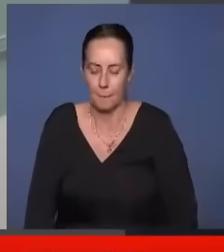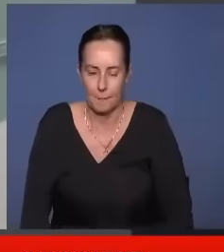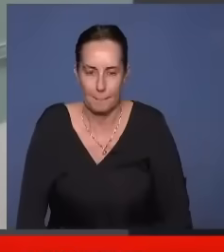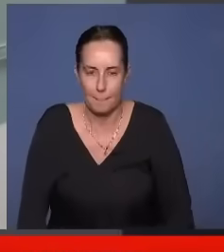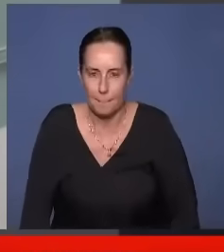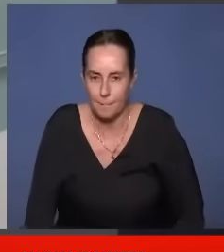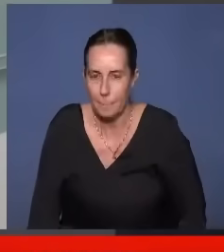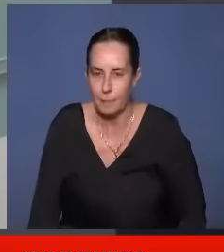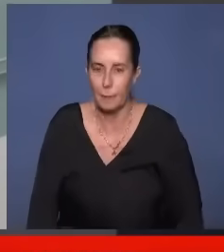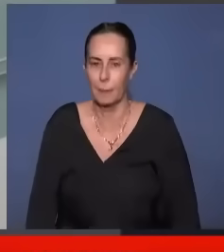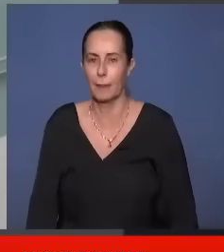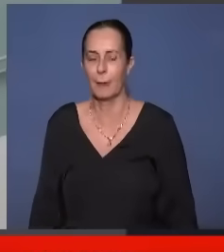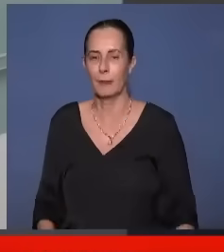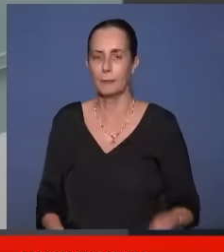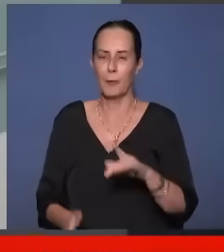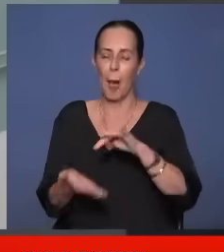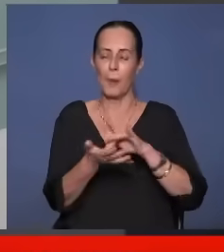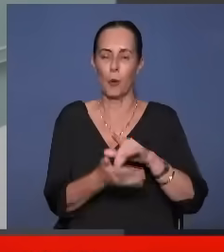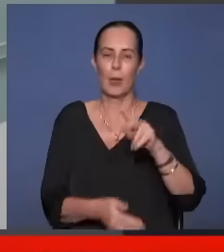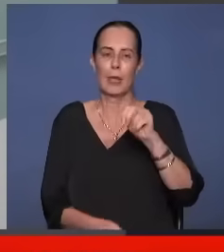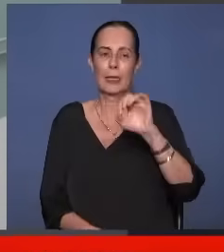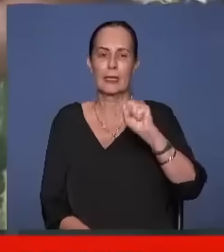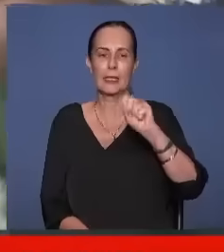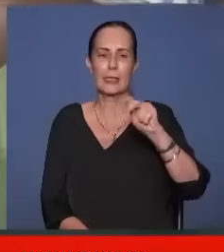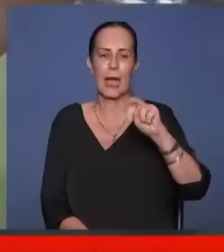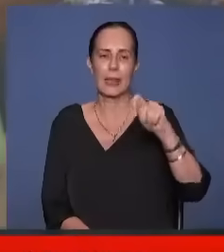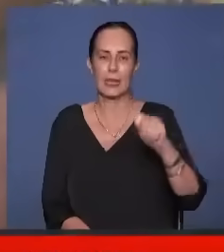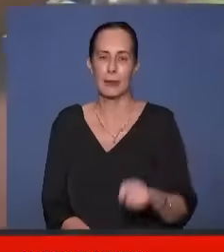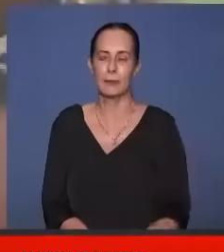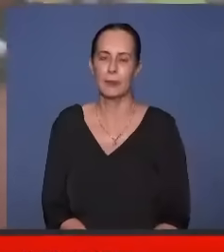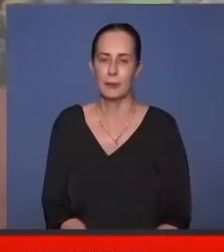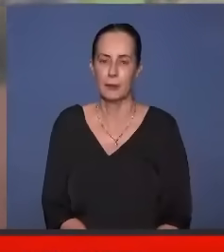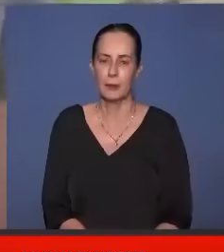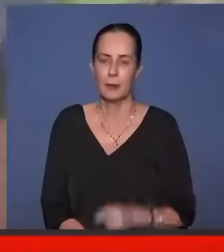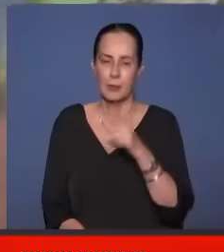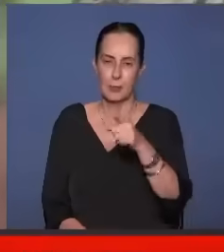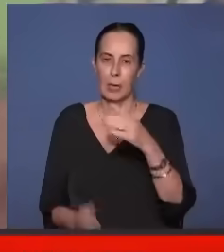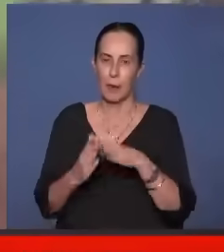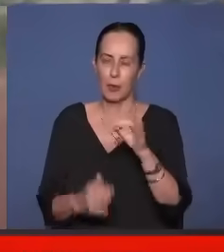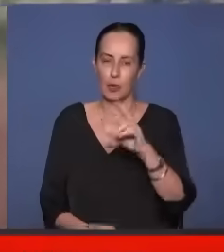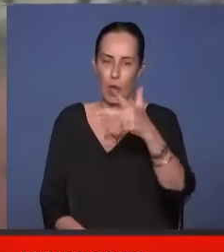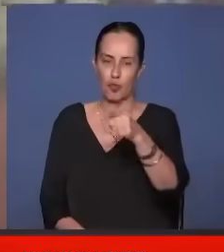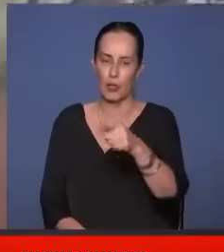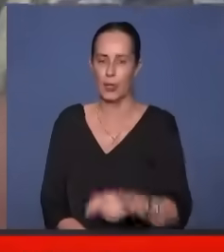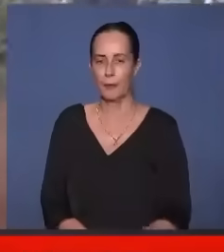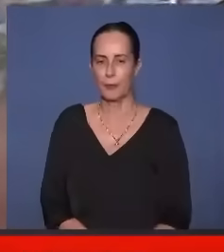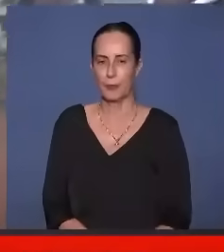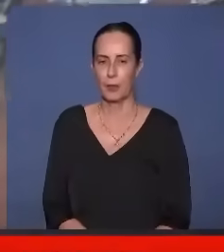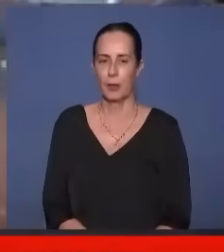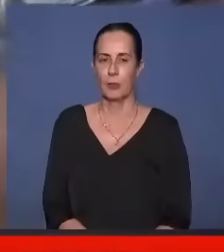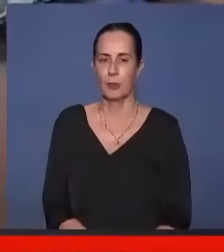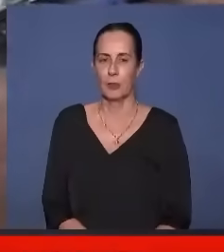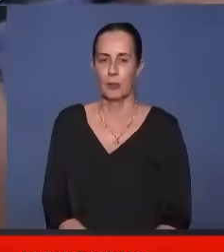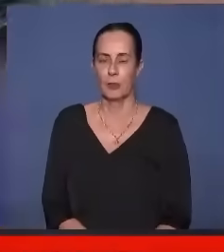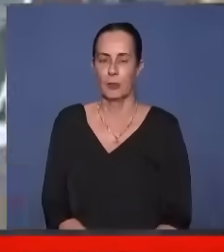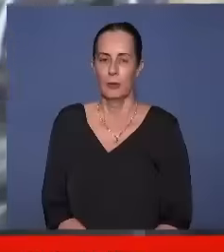זה ניסנית, ופה היא ביתי בעשרה? כן. זה הבית שלי. זה השלישי פה.